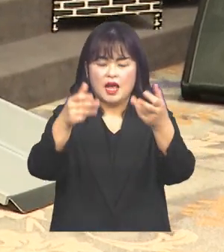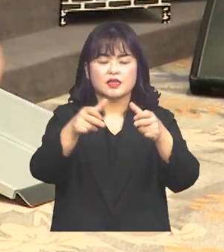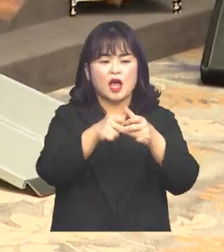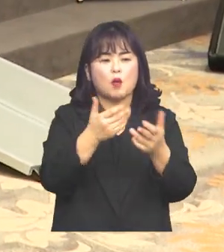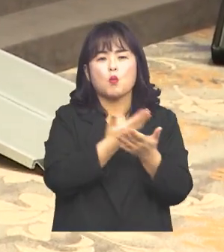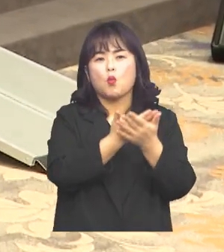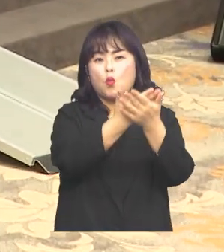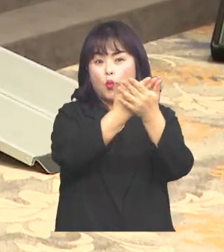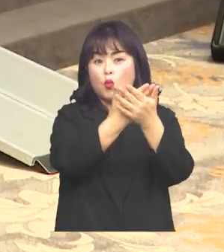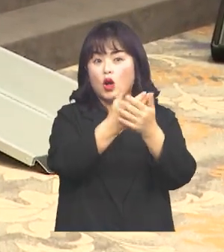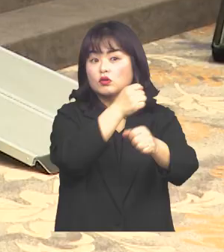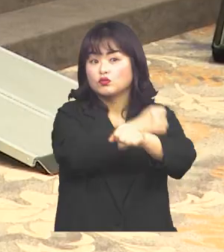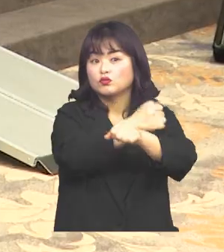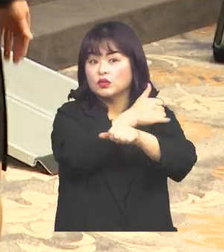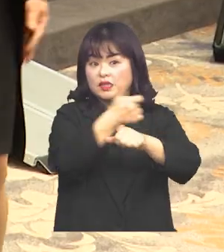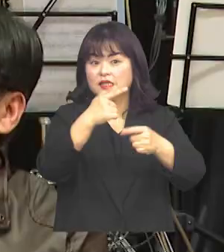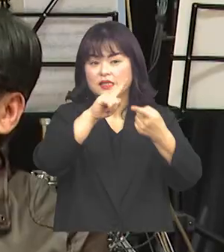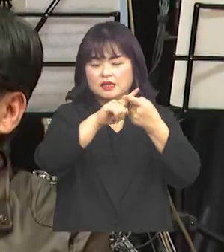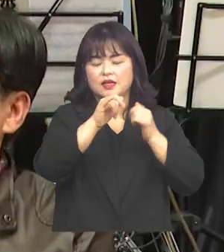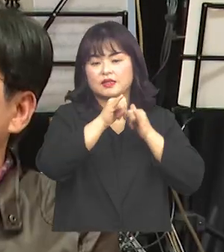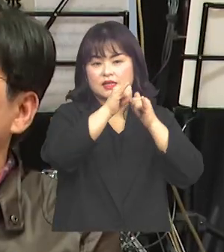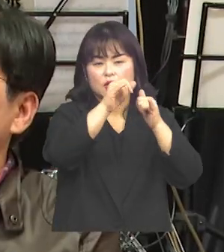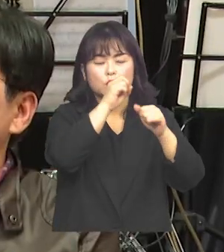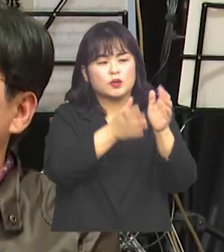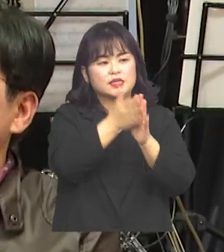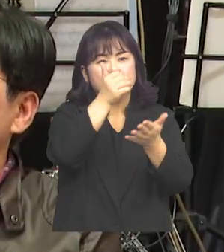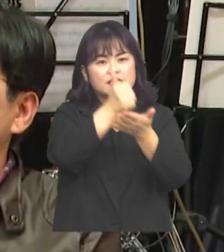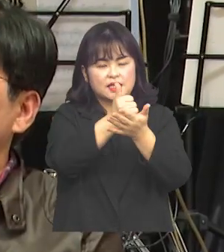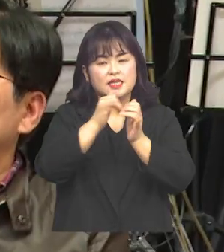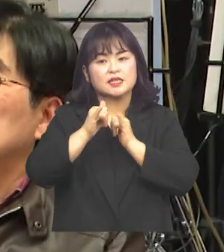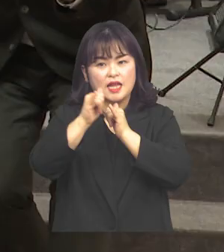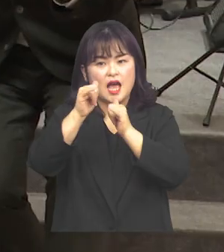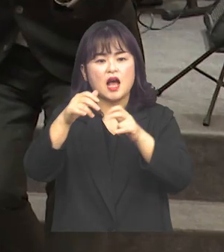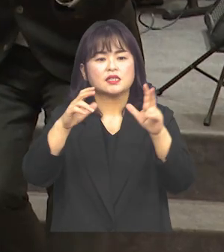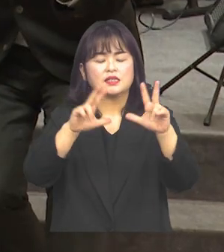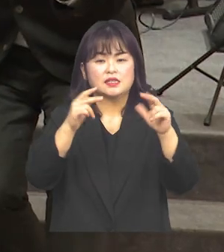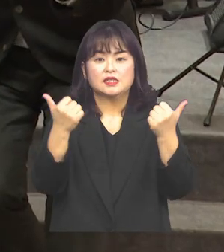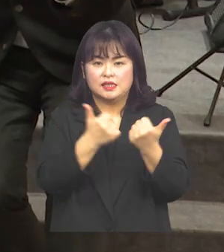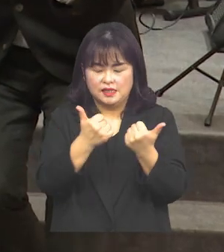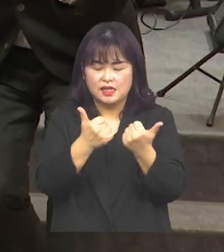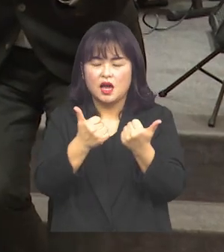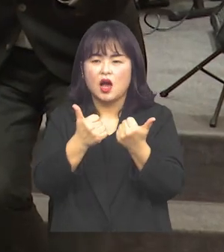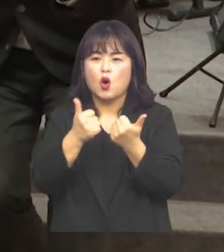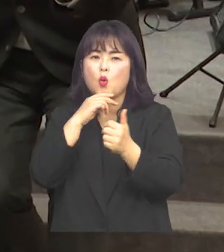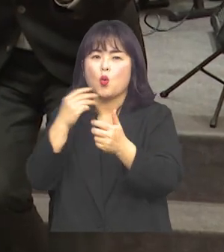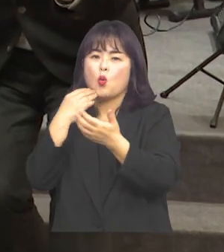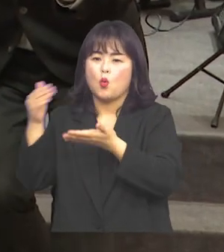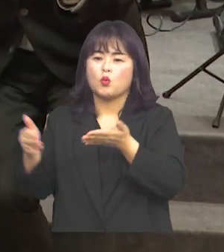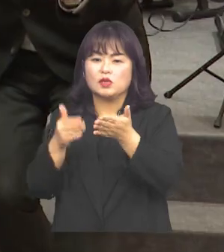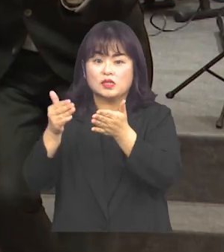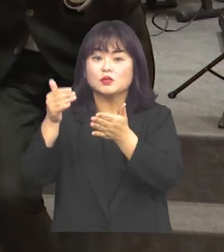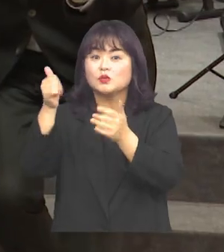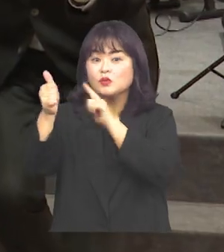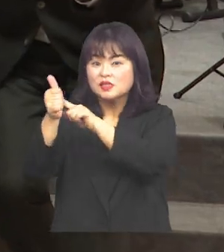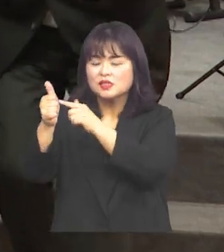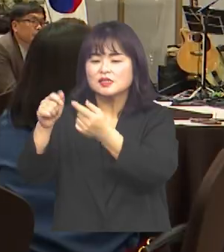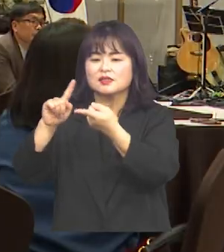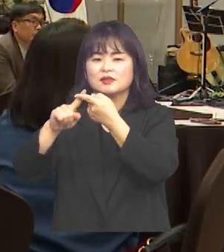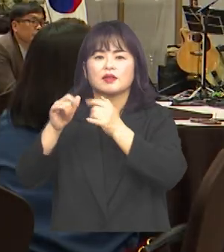이날 장애인 복지 증진에 기여한 유공자들에게 시장상과 시의회, 도의회 의장상이